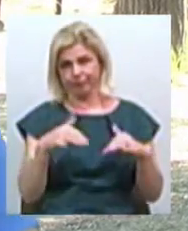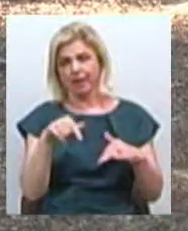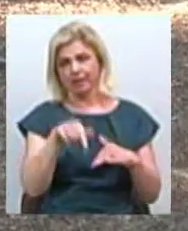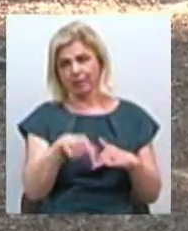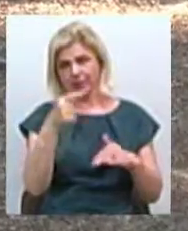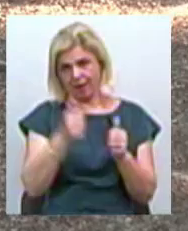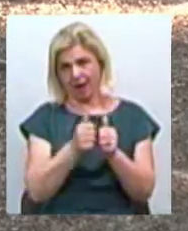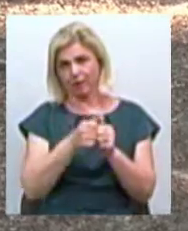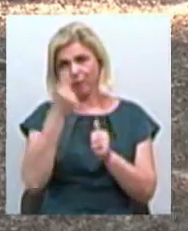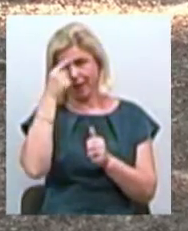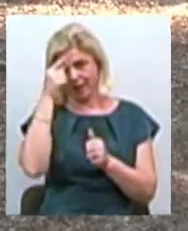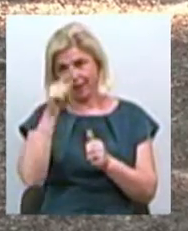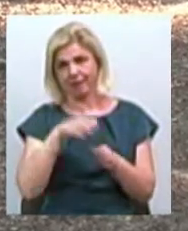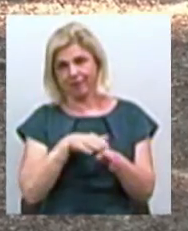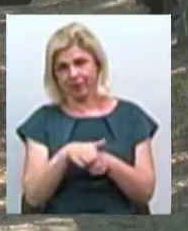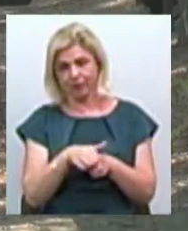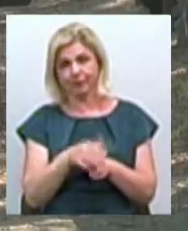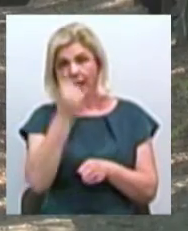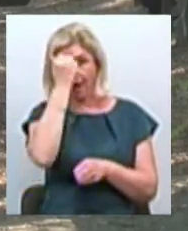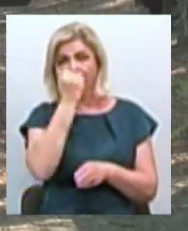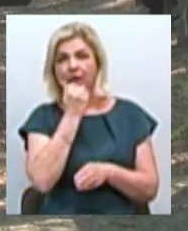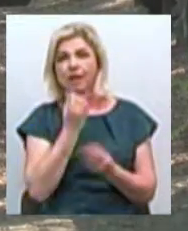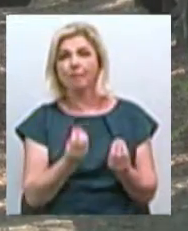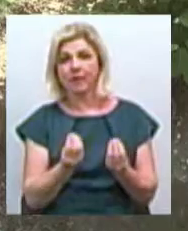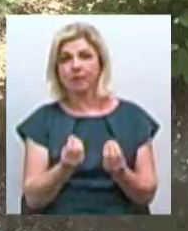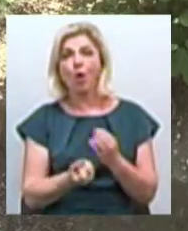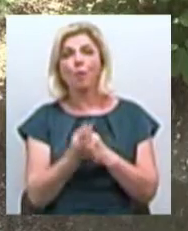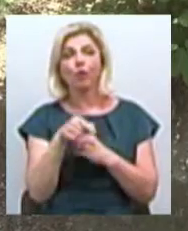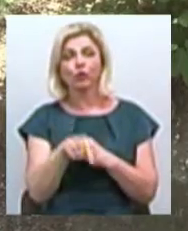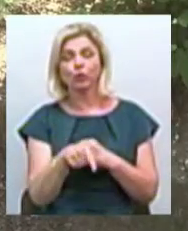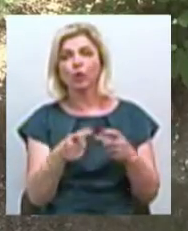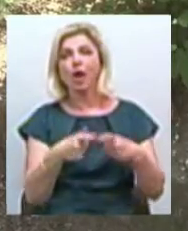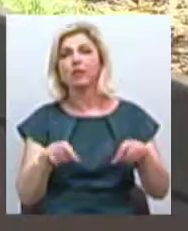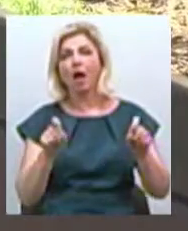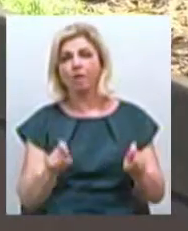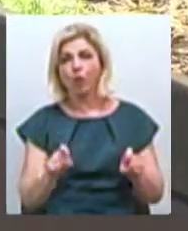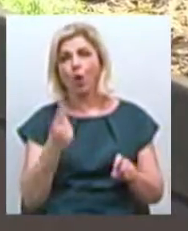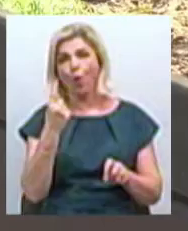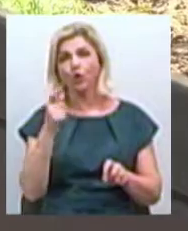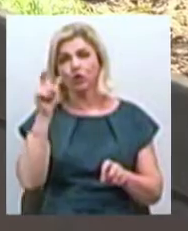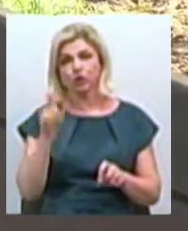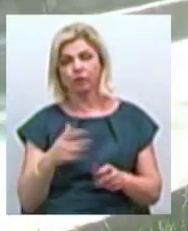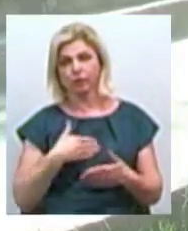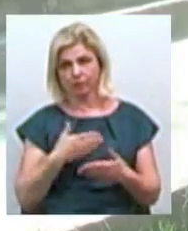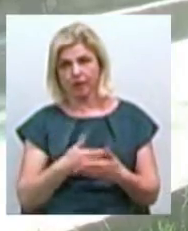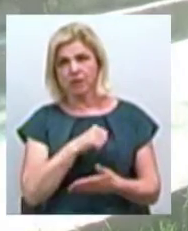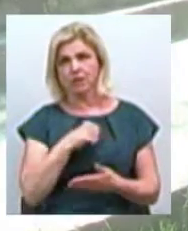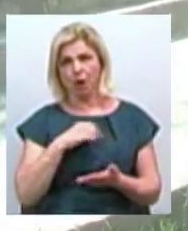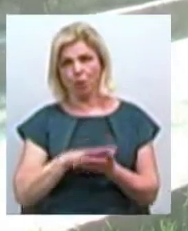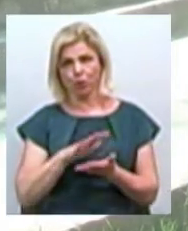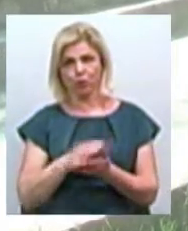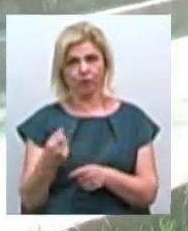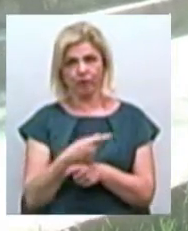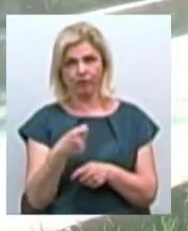перетворення. За допомогою бізнесменів тут також з'явились лавочки. Один з підприємців добровільно вивозить сміття. Однак територію додатково